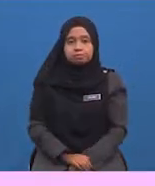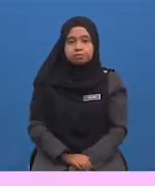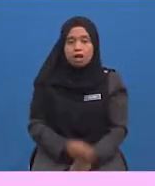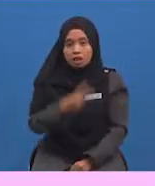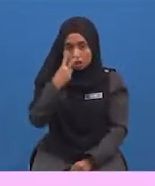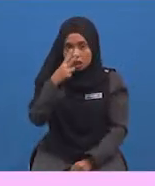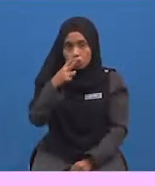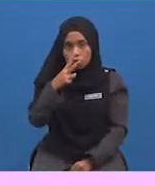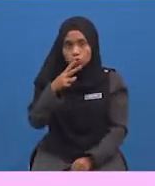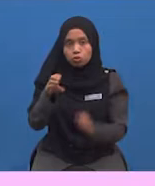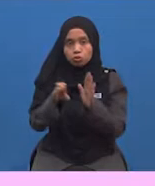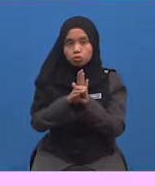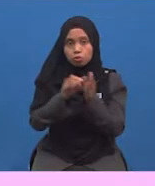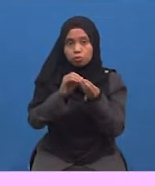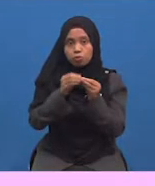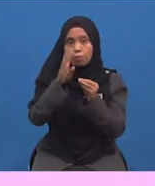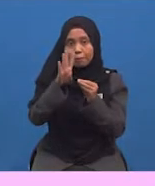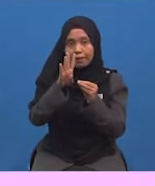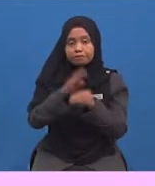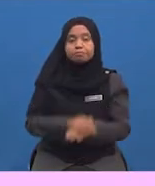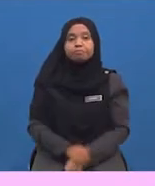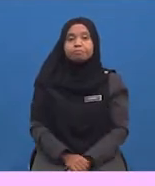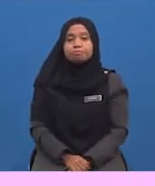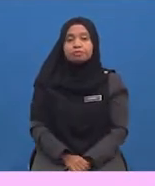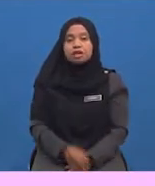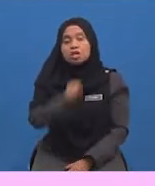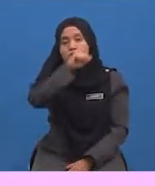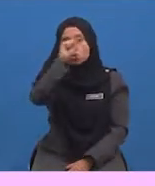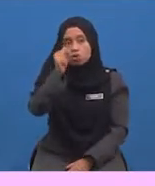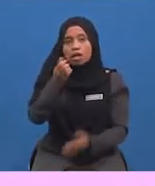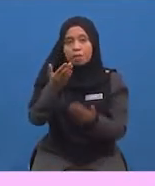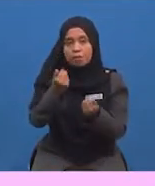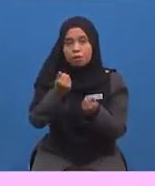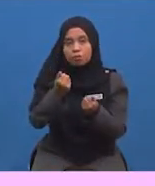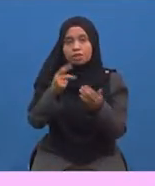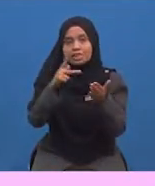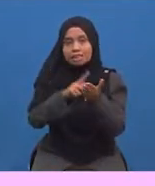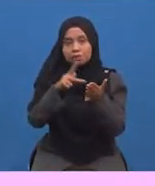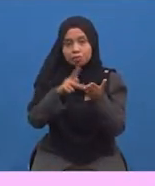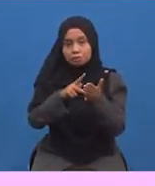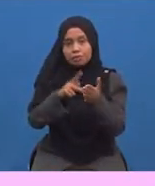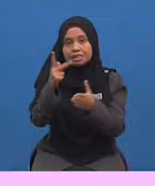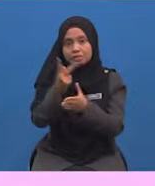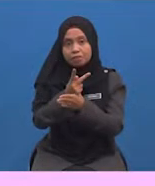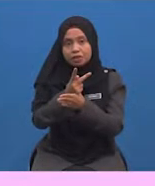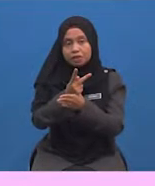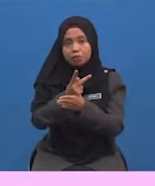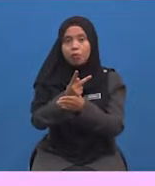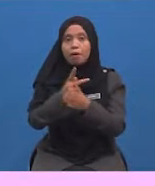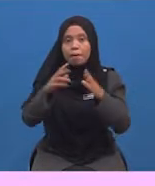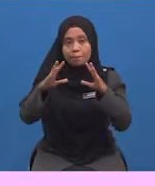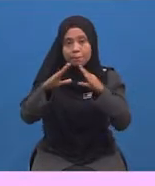Lihat contoh keempat di paparan. Soalan meminta anda menghitung isi padu piramid tegak.